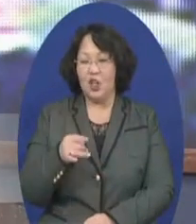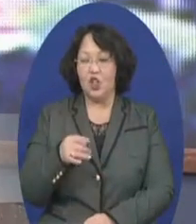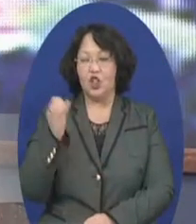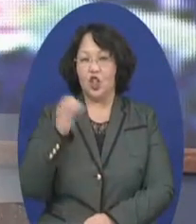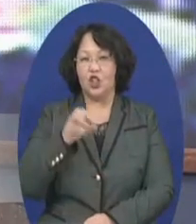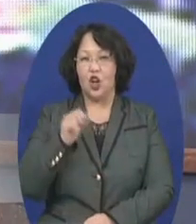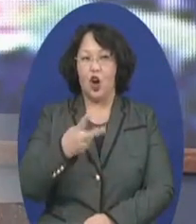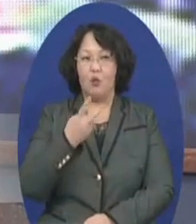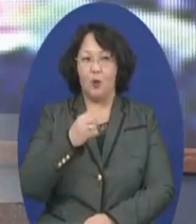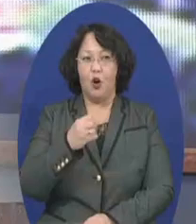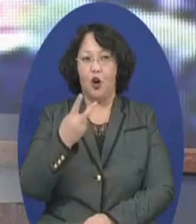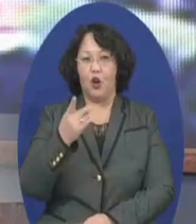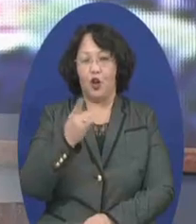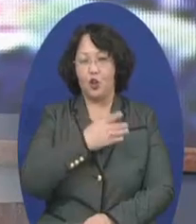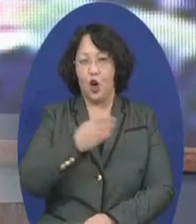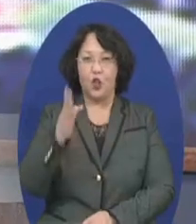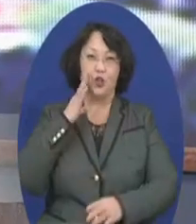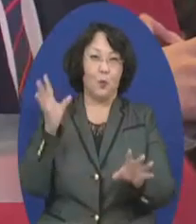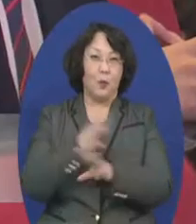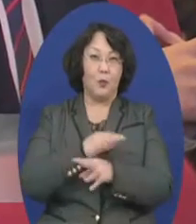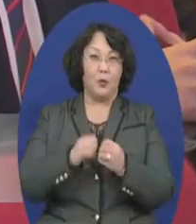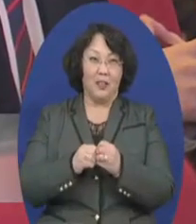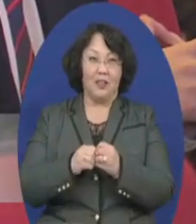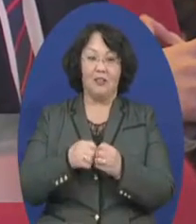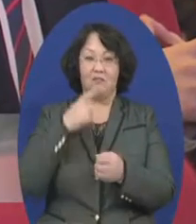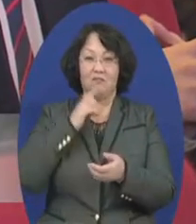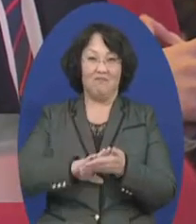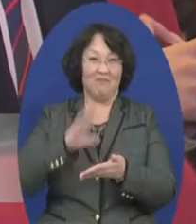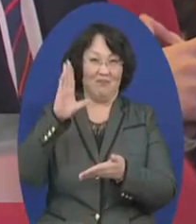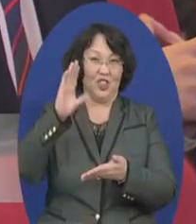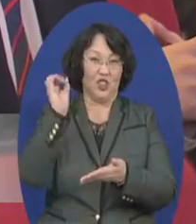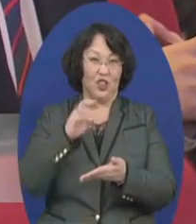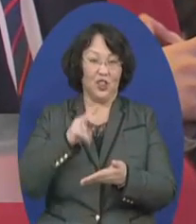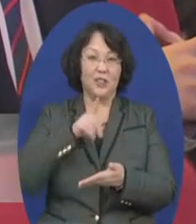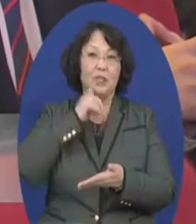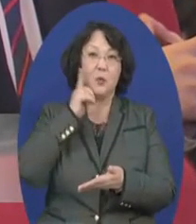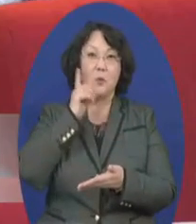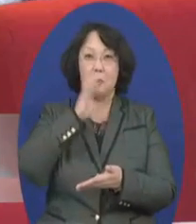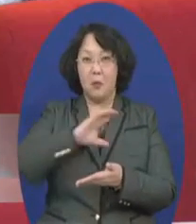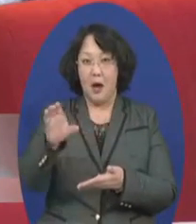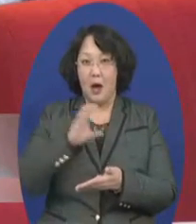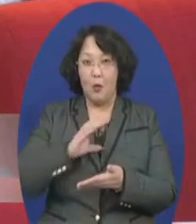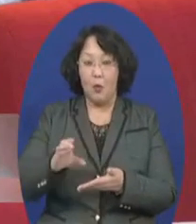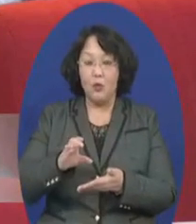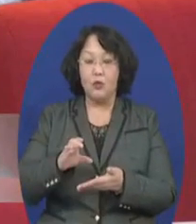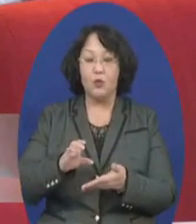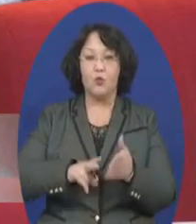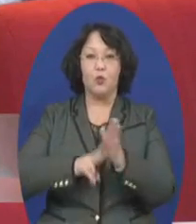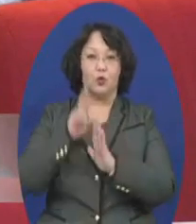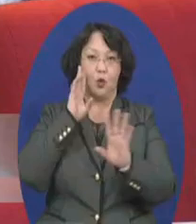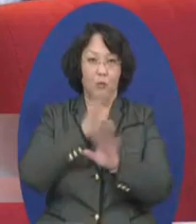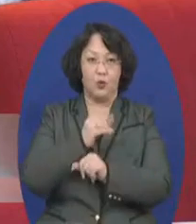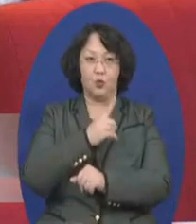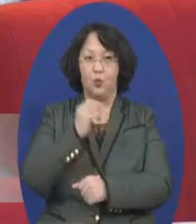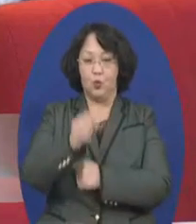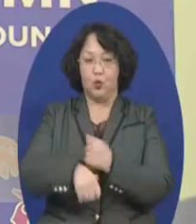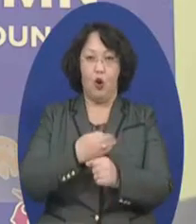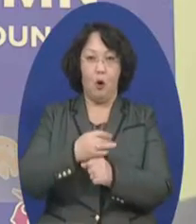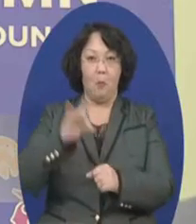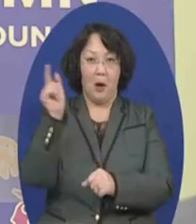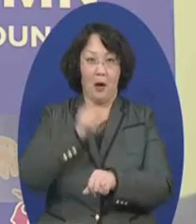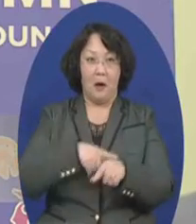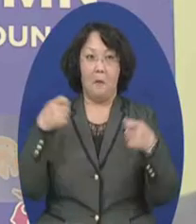ёслолыг 2002 оноос хойш зохион байгуулж байна. Энэ жилийн андгаа өргөх ёслол залуучуудын байгууллага хөдөлгөөн үүсэсний 100 жилийн өтөд давхцаж